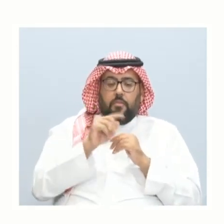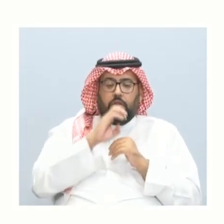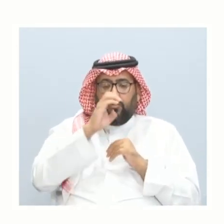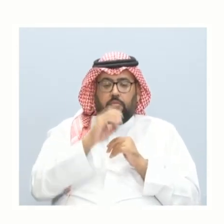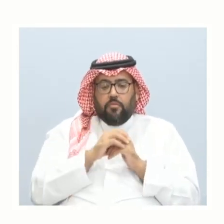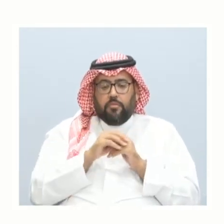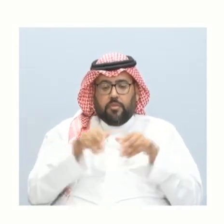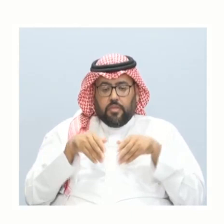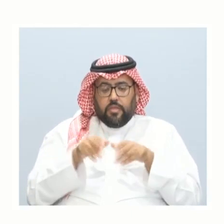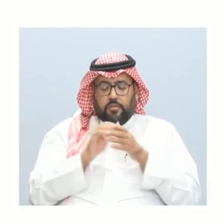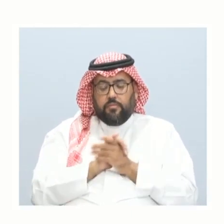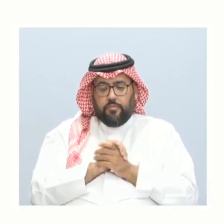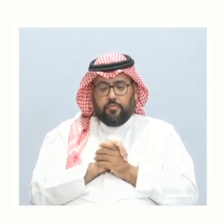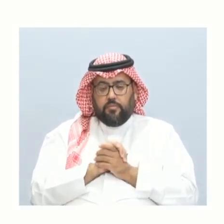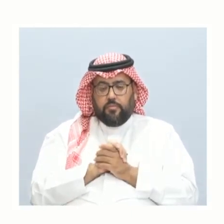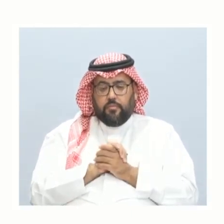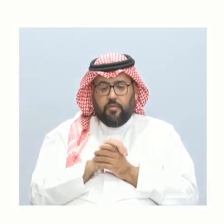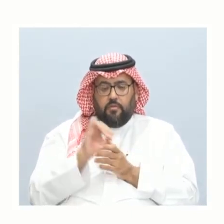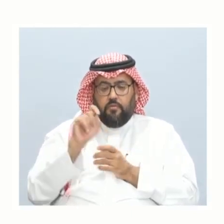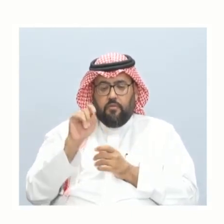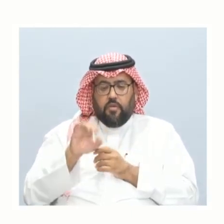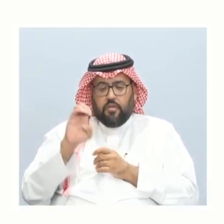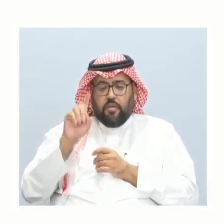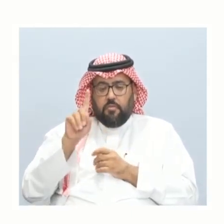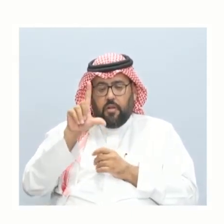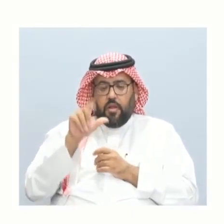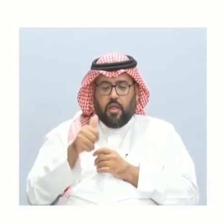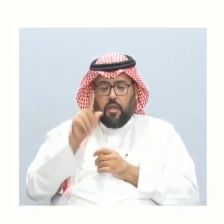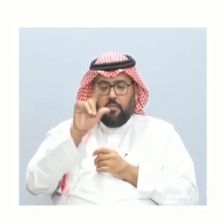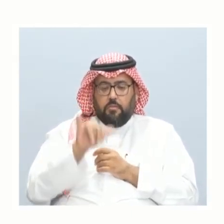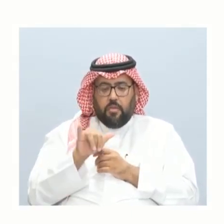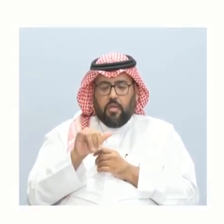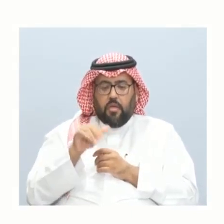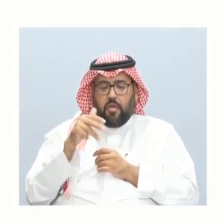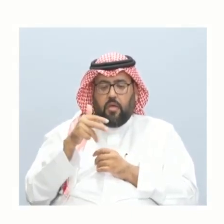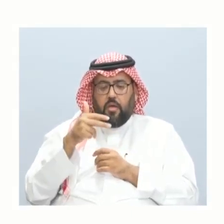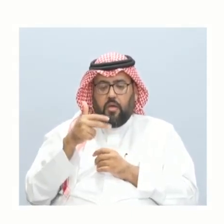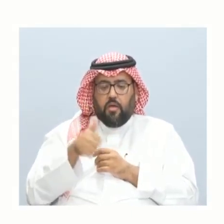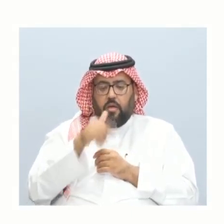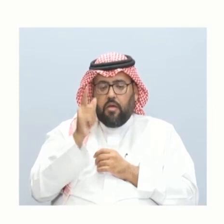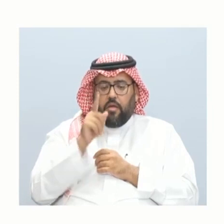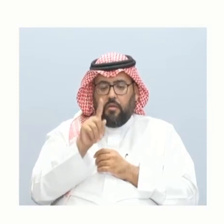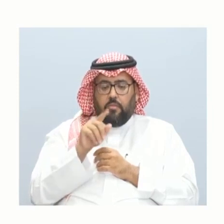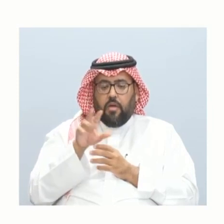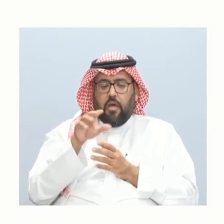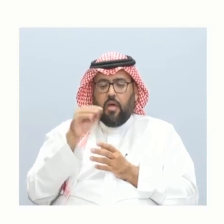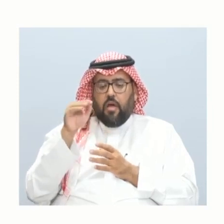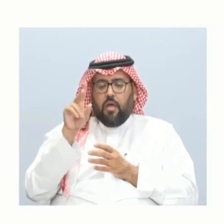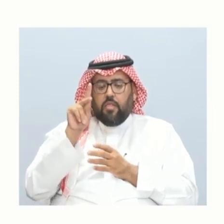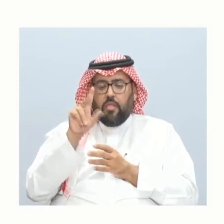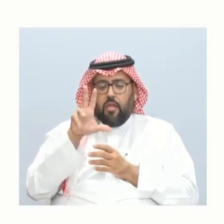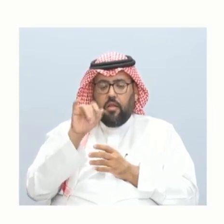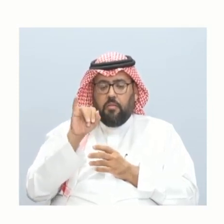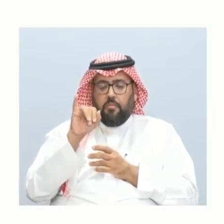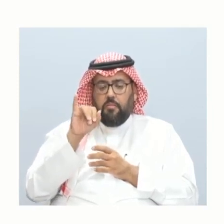لهذه الطريقه في جبل ابي غالب حط الملك رحاله